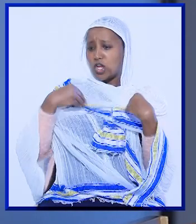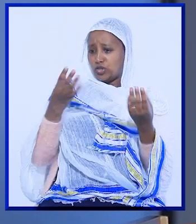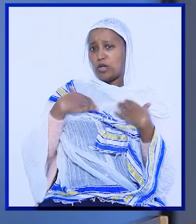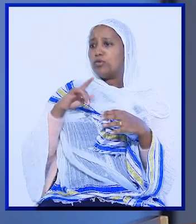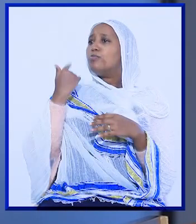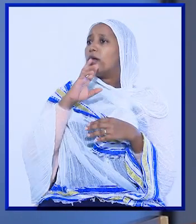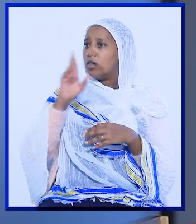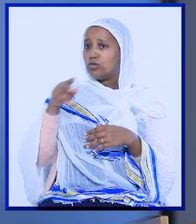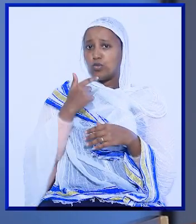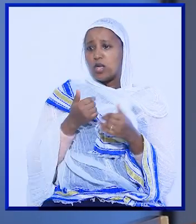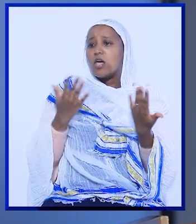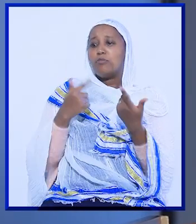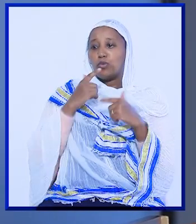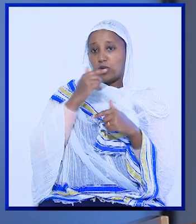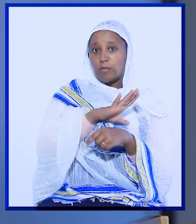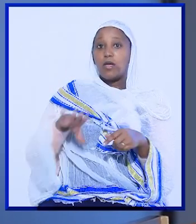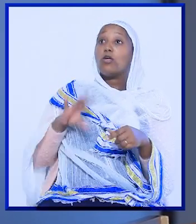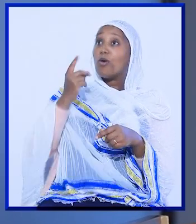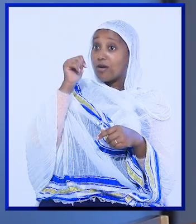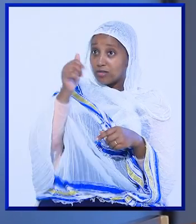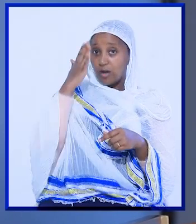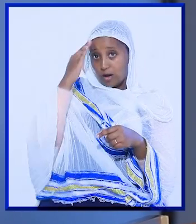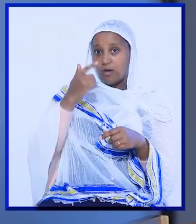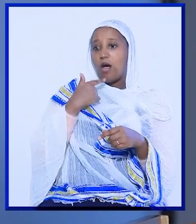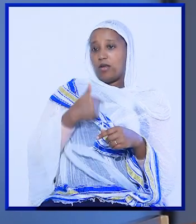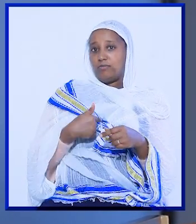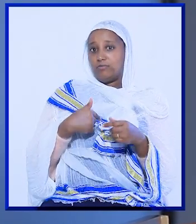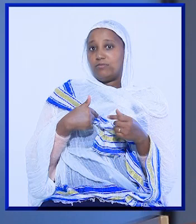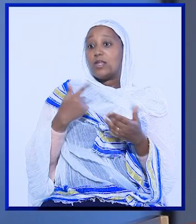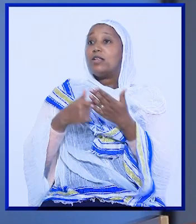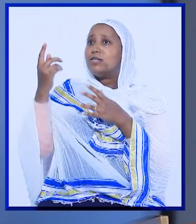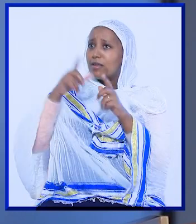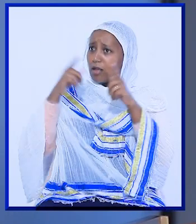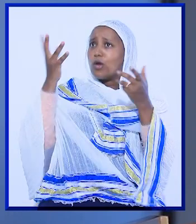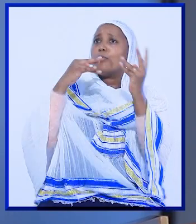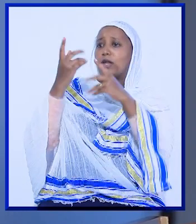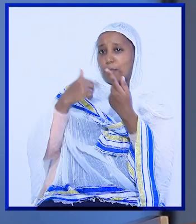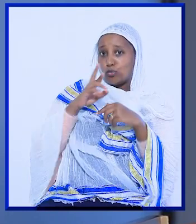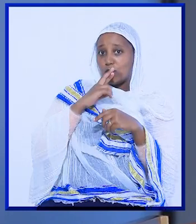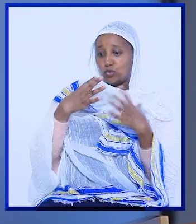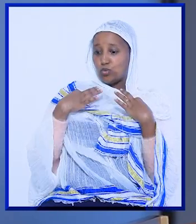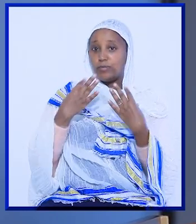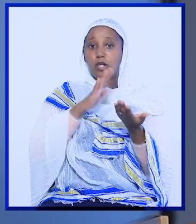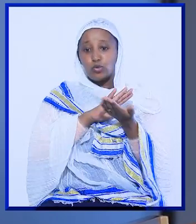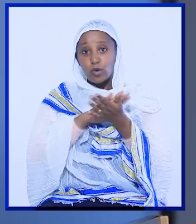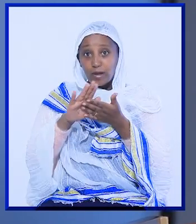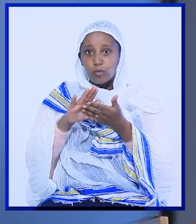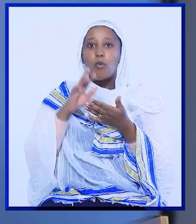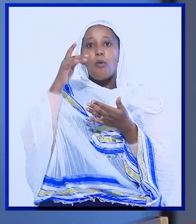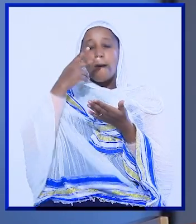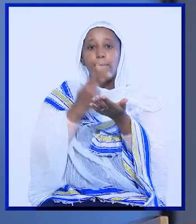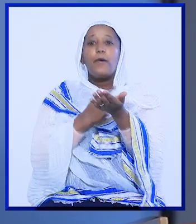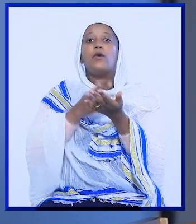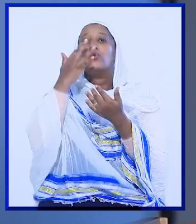ነጩ ልብስ የለበሱ እነማን ናቸው? ከወዴትስ መጡ አለኝ። እኔም ጌታ ሆይ አንተ ታውቃለህ አልኩት። አለኝም እነዚህ ከታላቁ መከራ የመጡ ናቸው፣